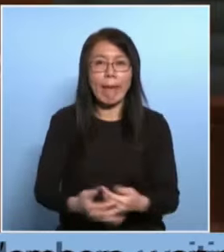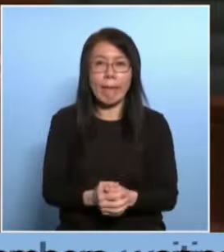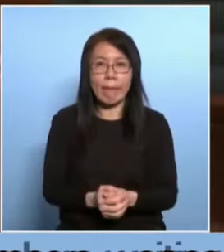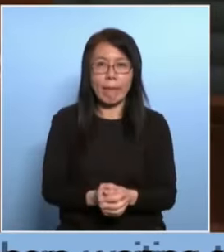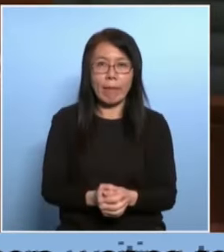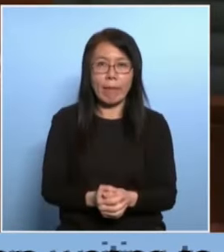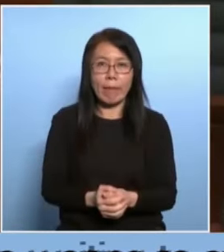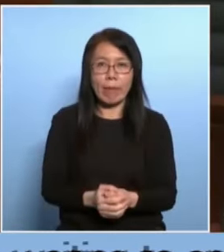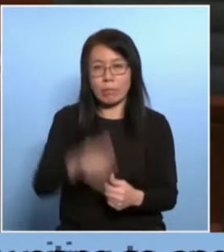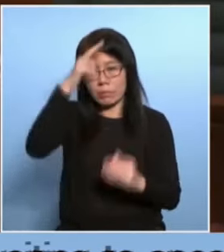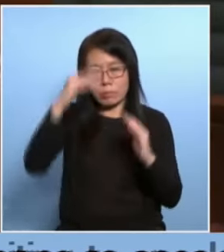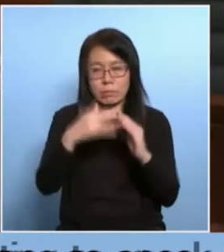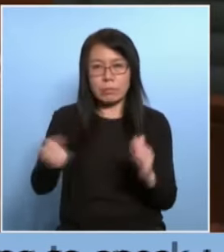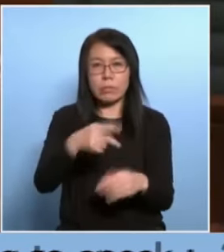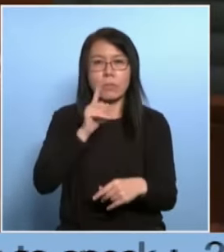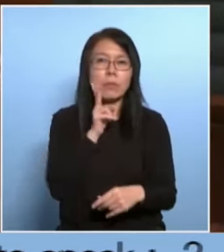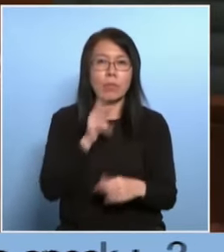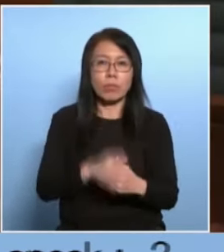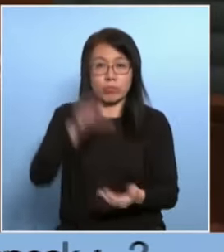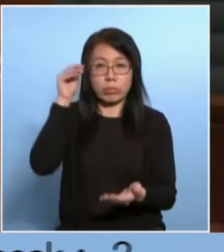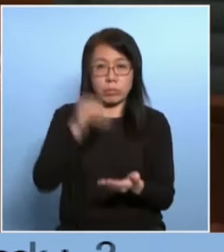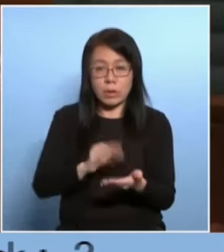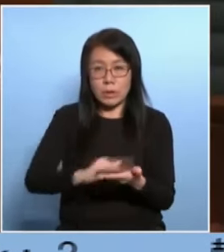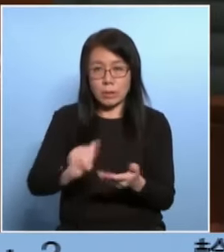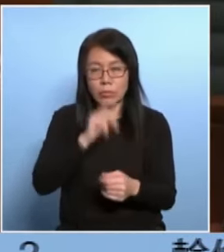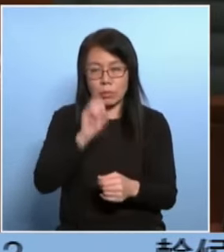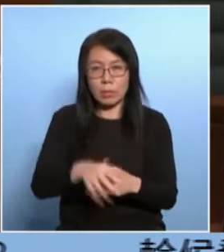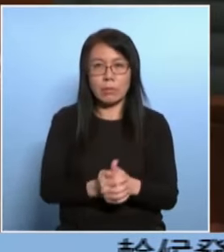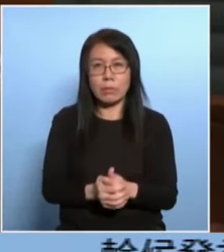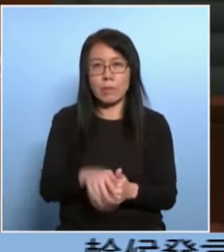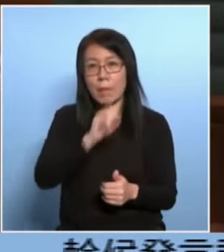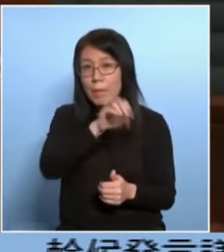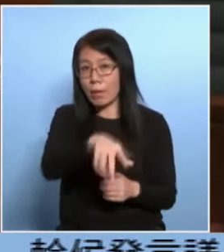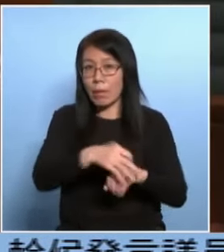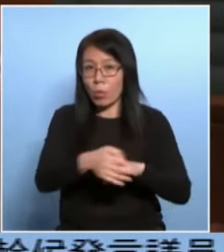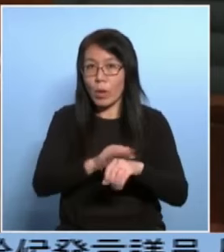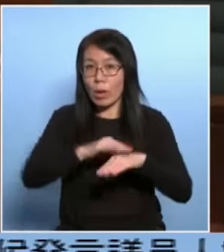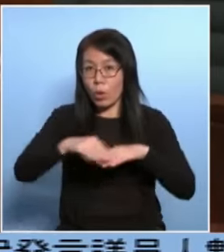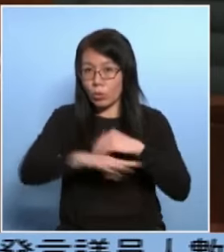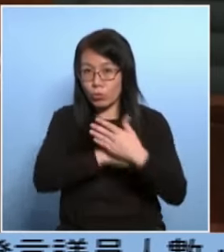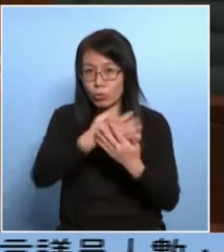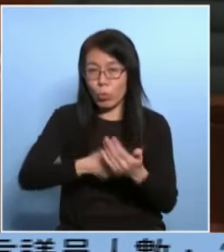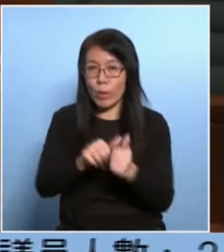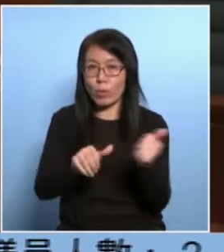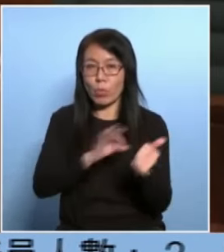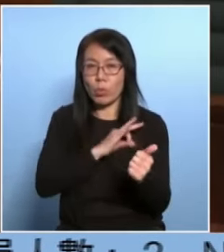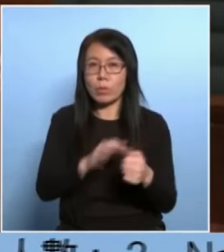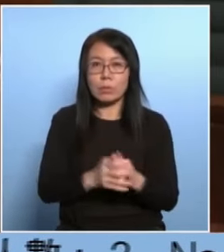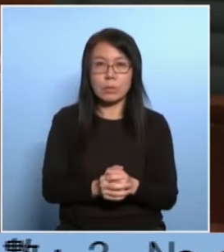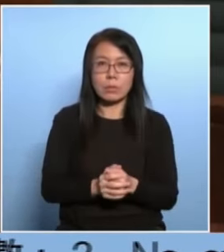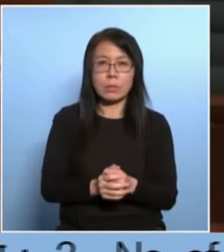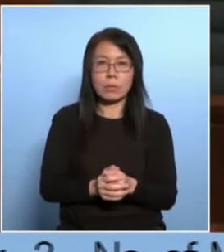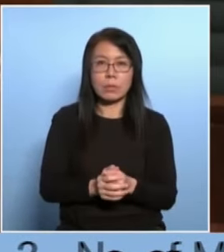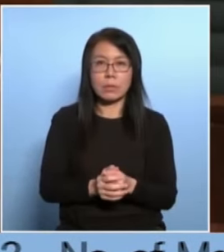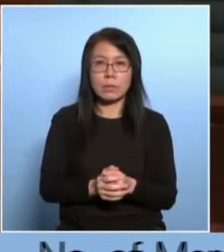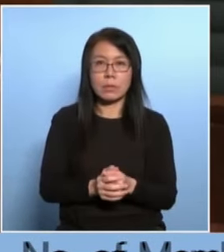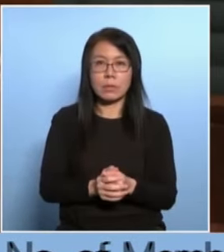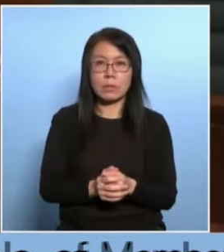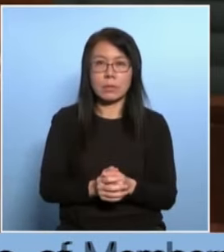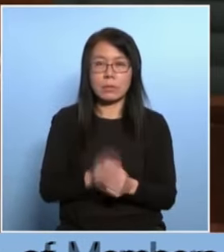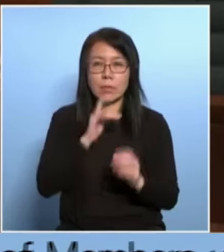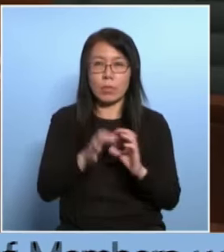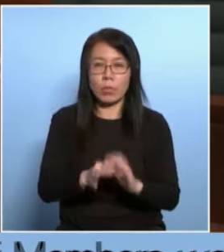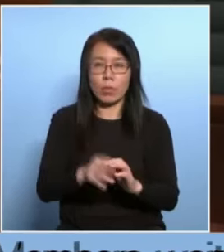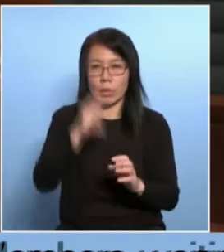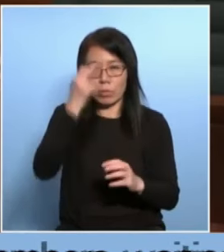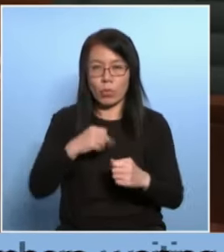問題，局長是很撇脫的，你有沒有問一下國家安全委員會，就著這個同